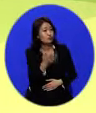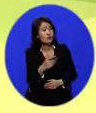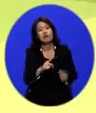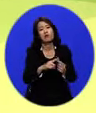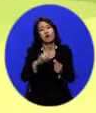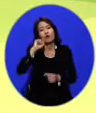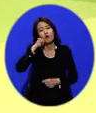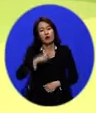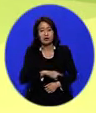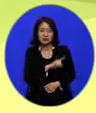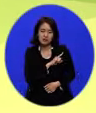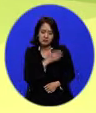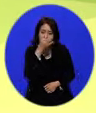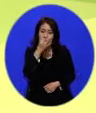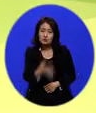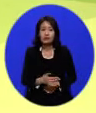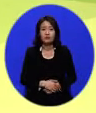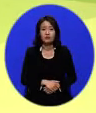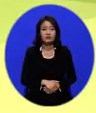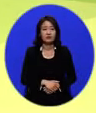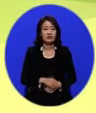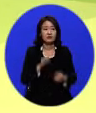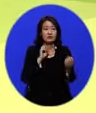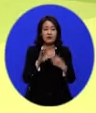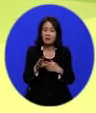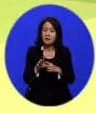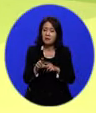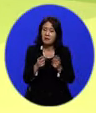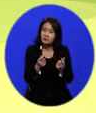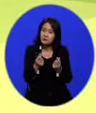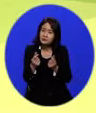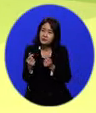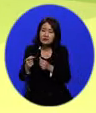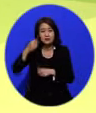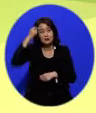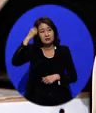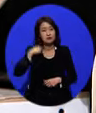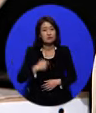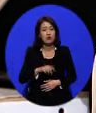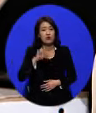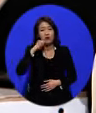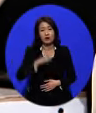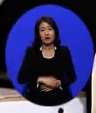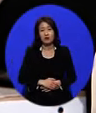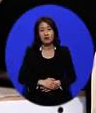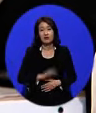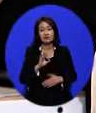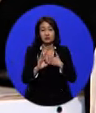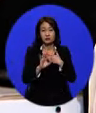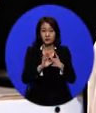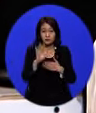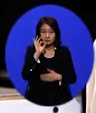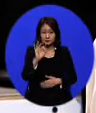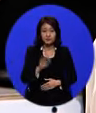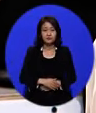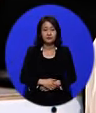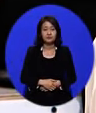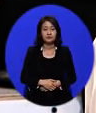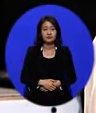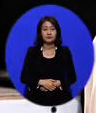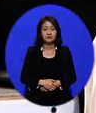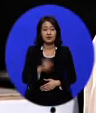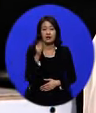국어가 제일 어려웠어요. 이게 답인 것 같고 저게 답인 것 같고. 너무 어려웠어요. 자, 그러면